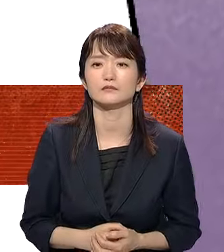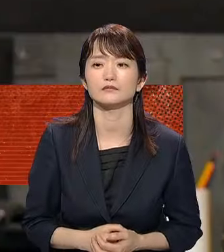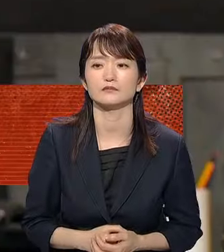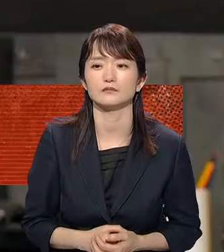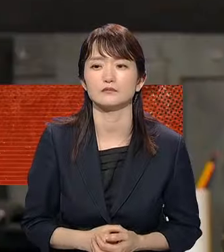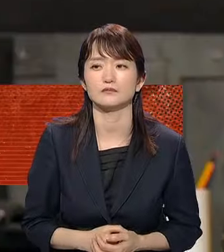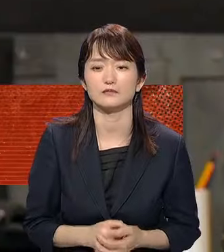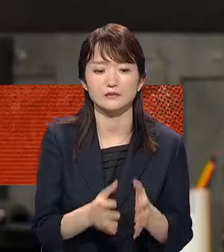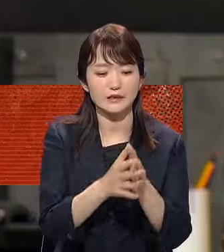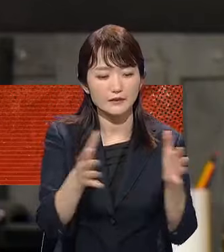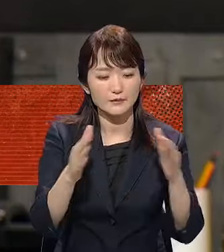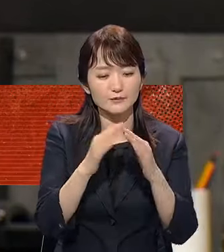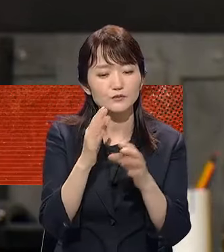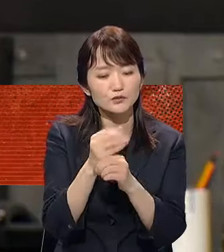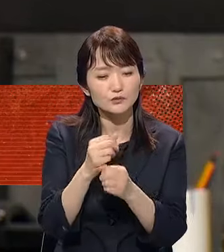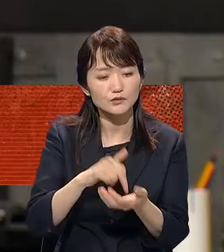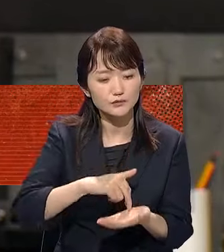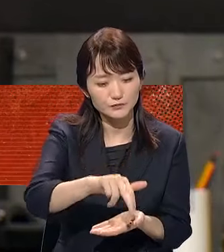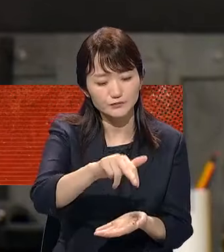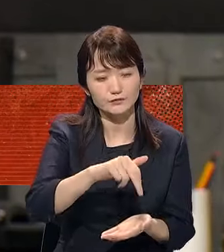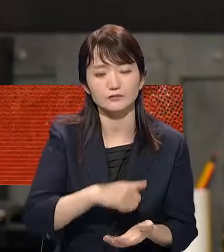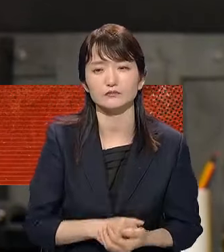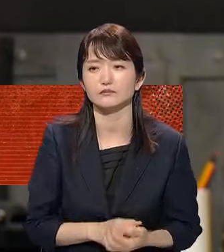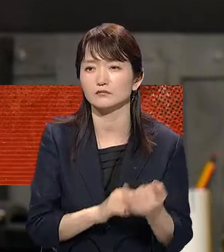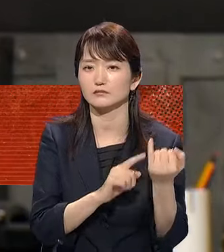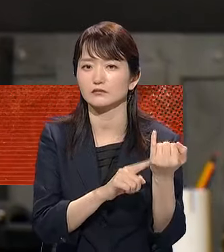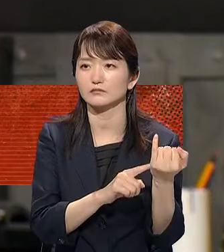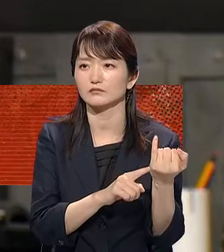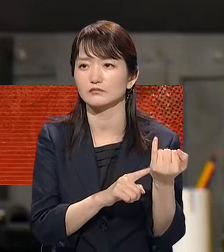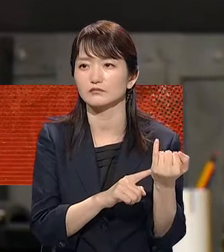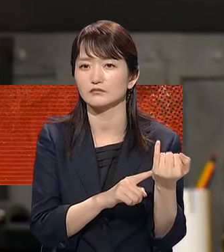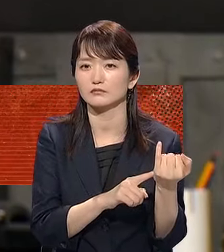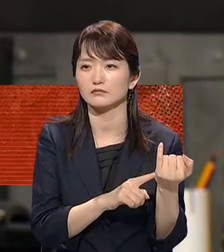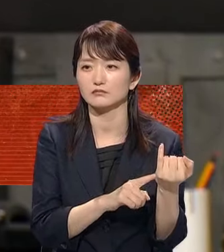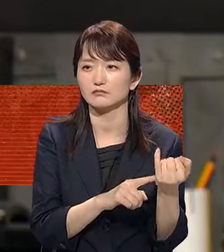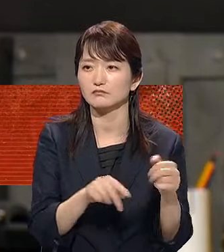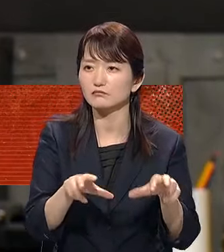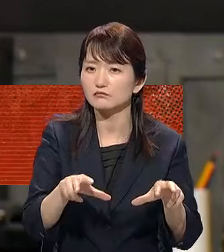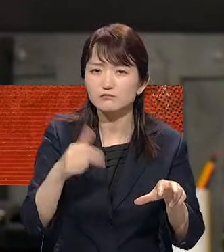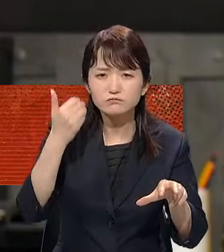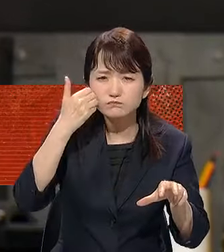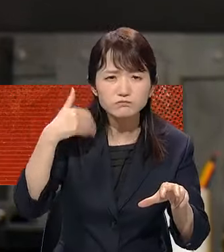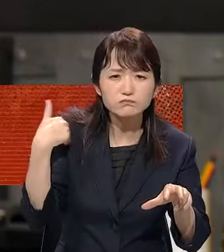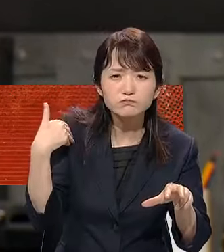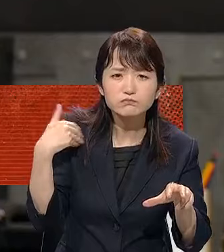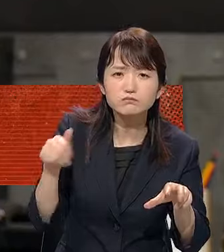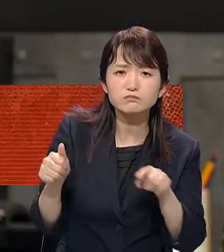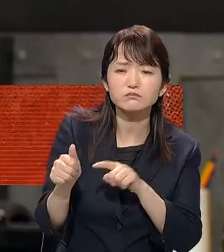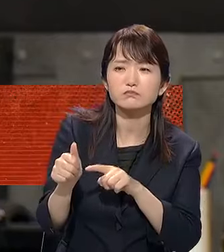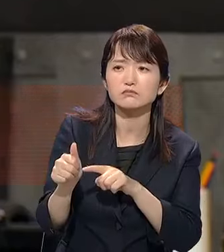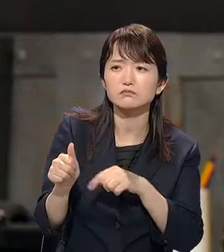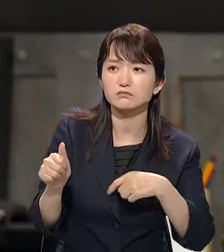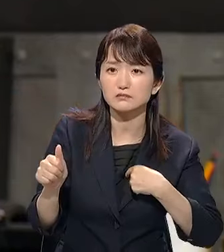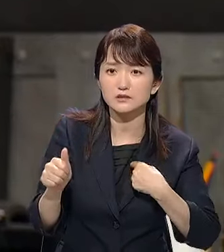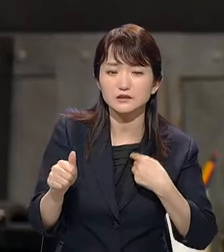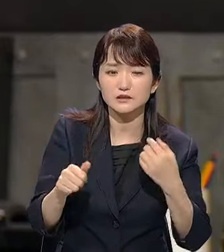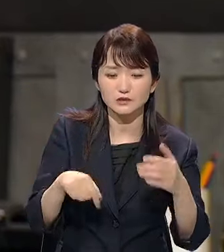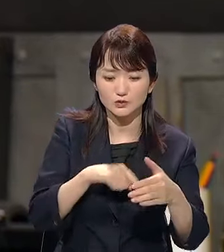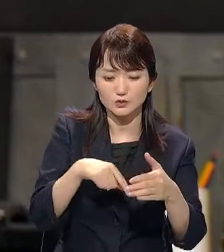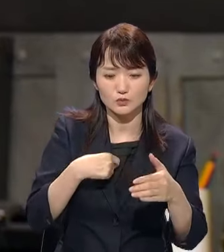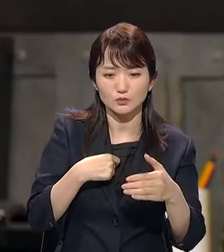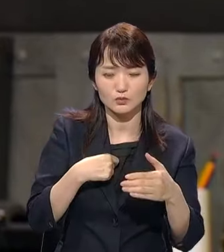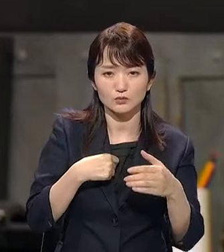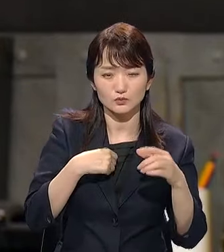주소를 찍어줬더라는 겁니다. 지금 이 제보자분은 그러고 나니까 지금 누군지도 모르는 남자가 자기 그 속옷 사진을 가지고